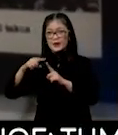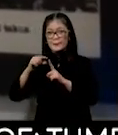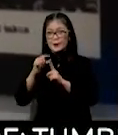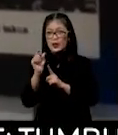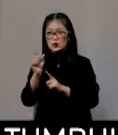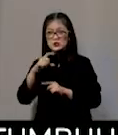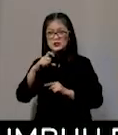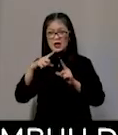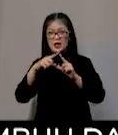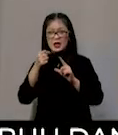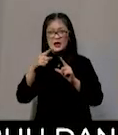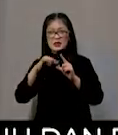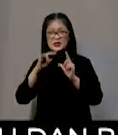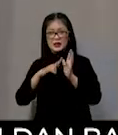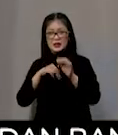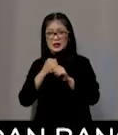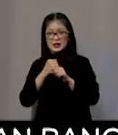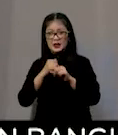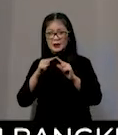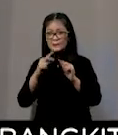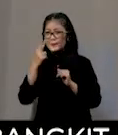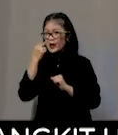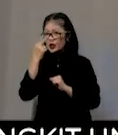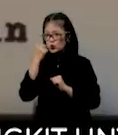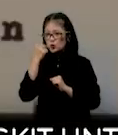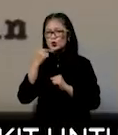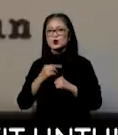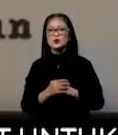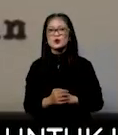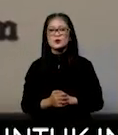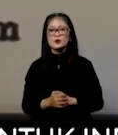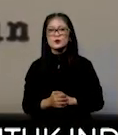Bandung. Dari Bandung, Jawa Barat, Billy Maulana Fingkran, iNews melaporkan.